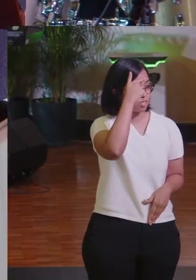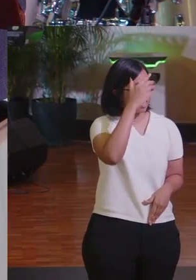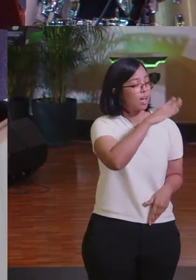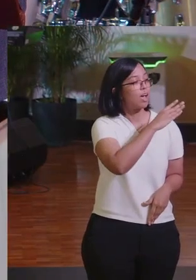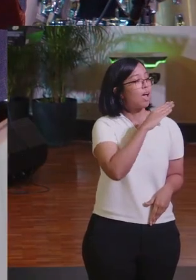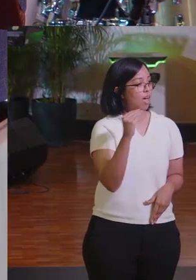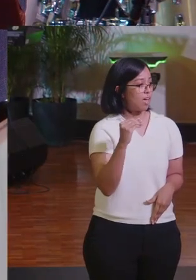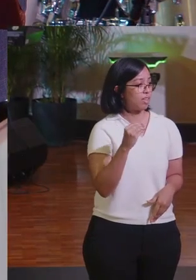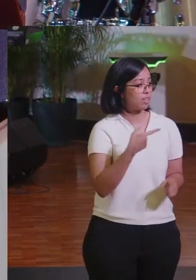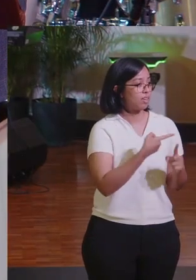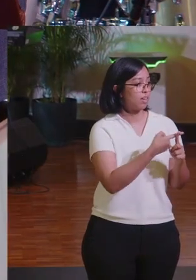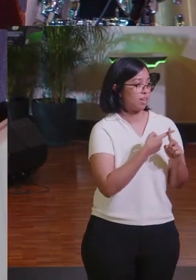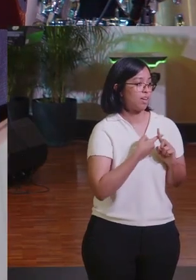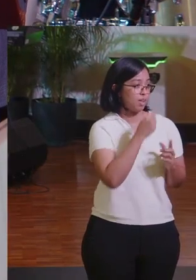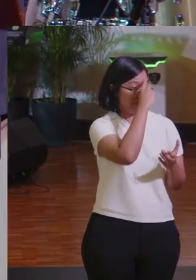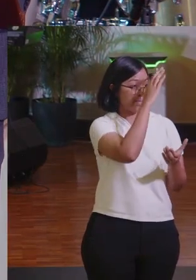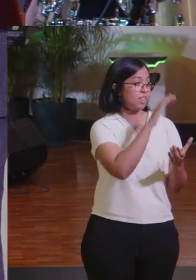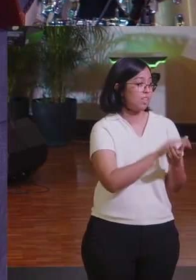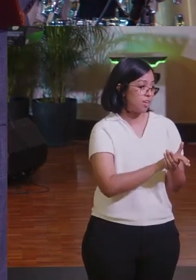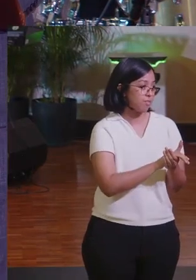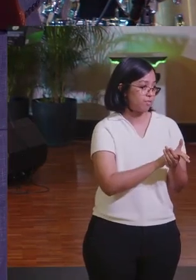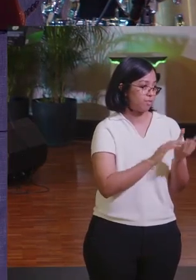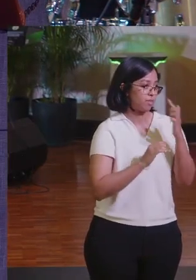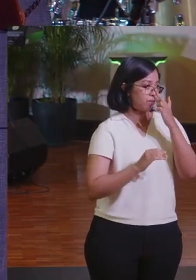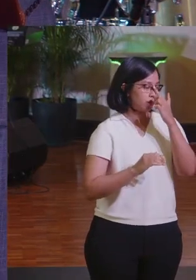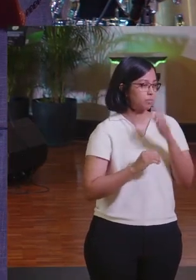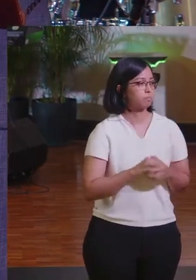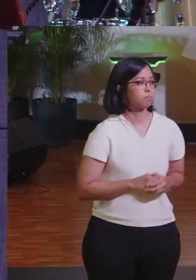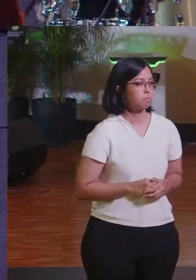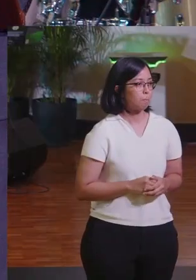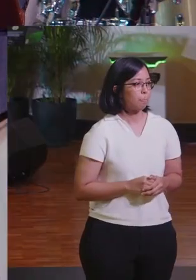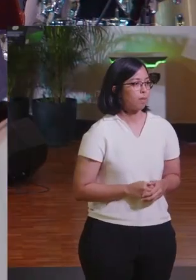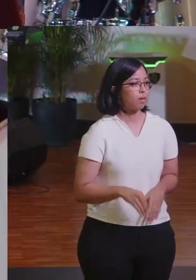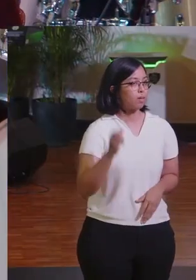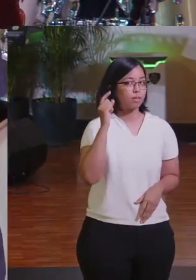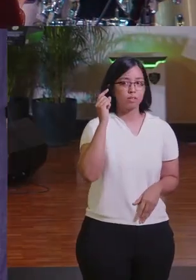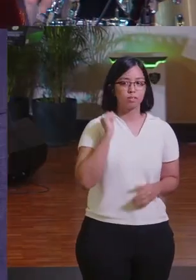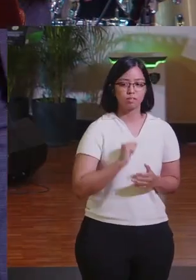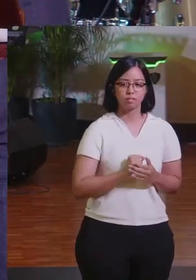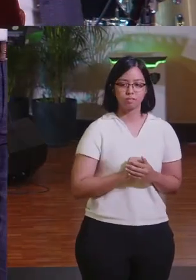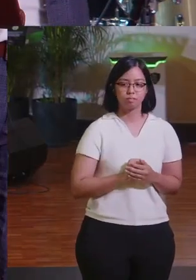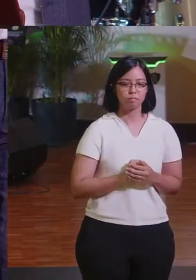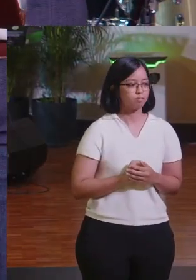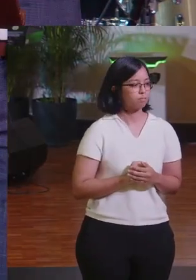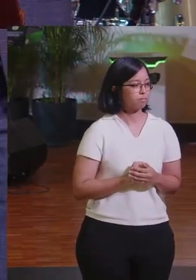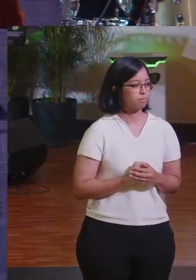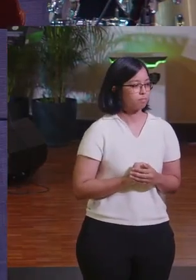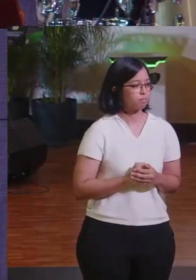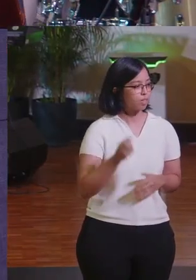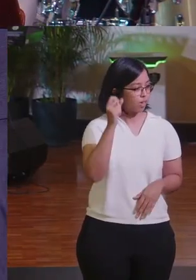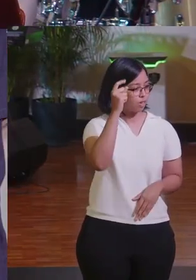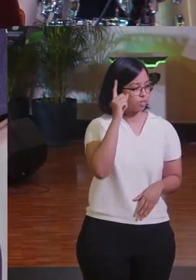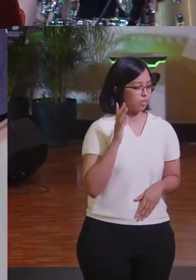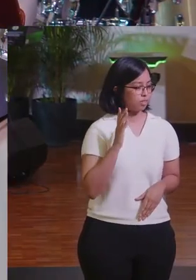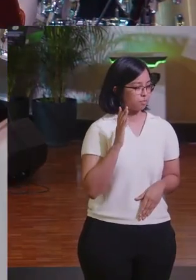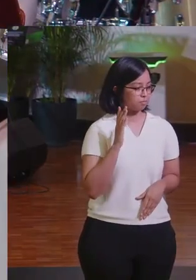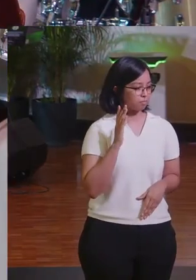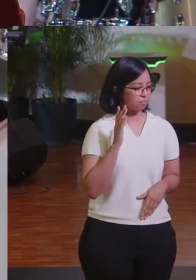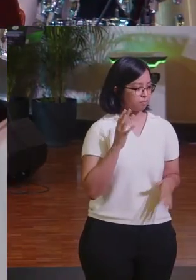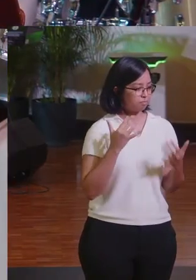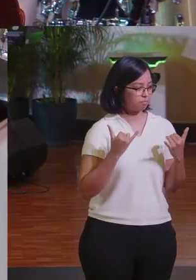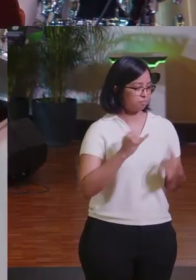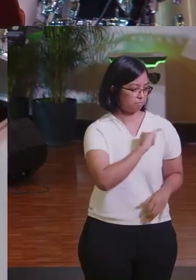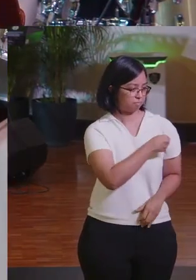Diyos. Ang Diyos mismo ay iniutos nung hinahati ni Joshua ang lupain